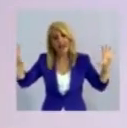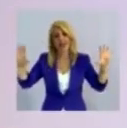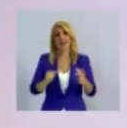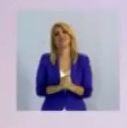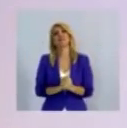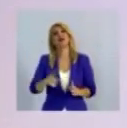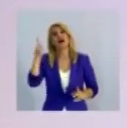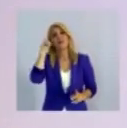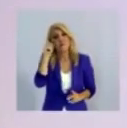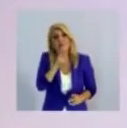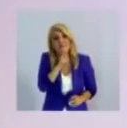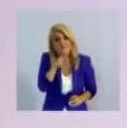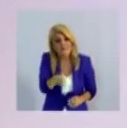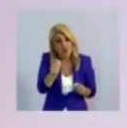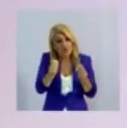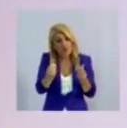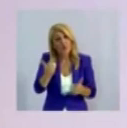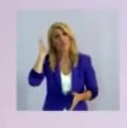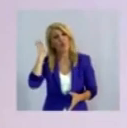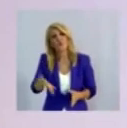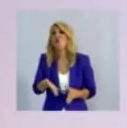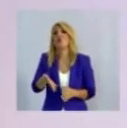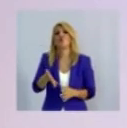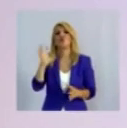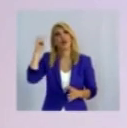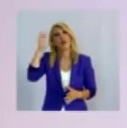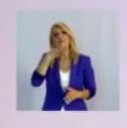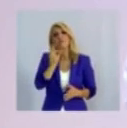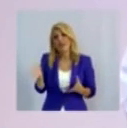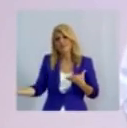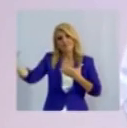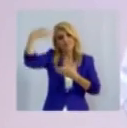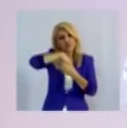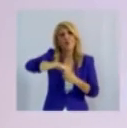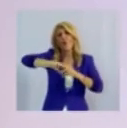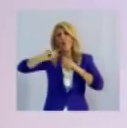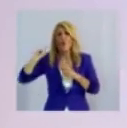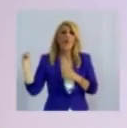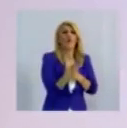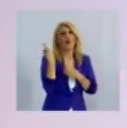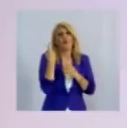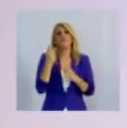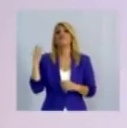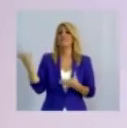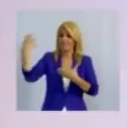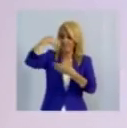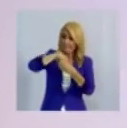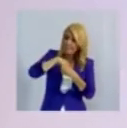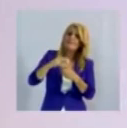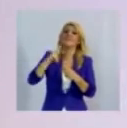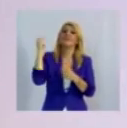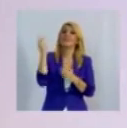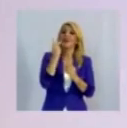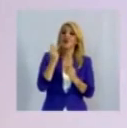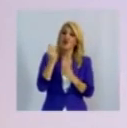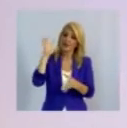συμβάλλουμε στην πραγμάτωση των βασικών στόχων του προγράμματος. Η συμπερίληψη, η κοινωνική ένταξη και τη συμμετοχή της νεολαίας στο